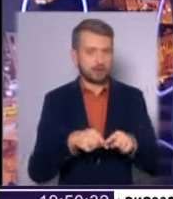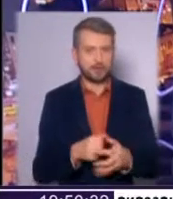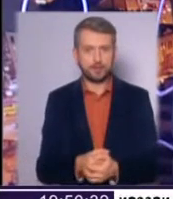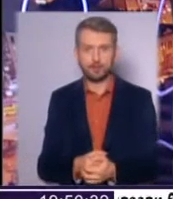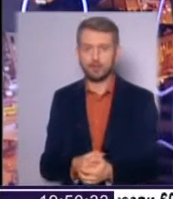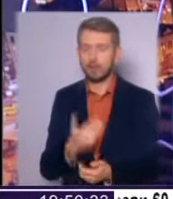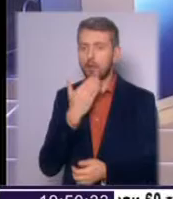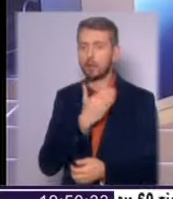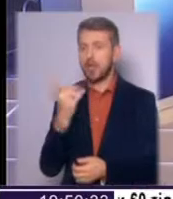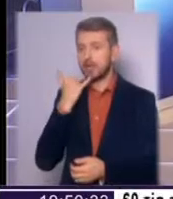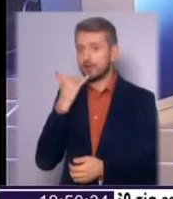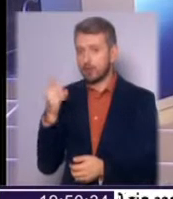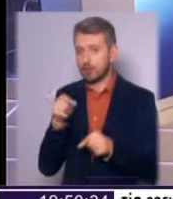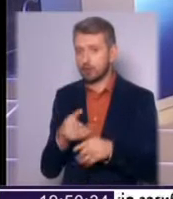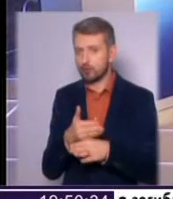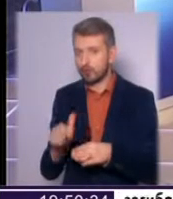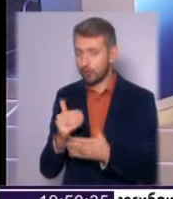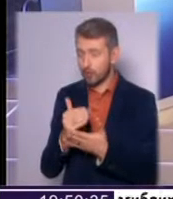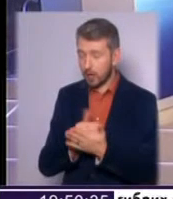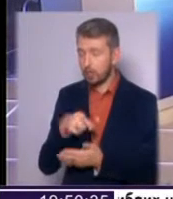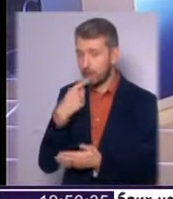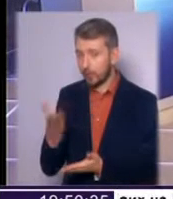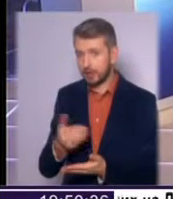крайній дзвінок на цю частину програми, говоріть ви в ефірі.